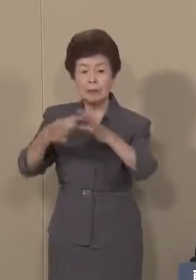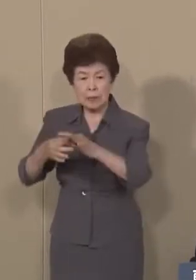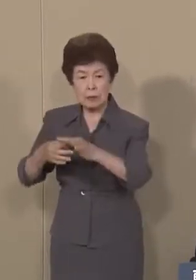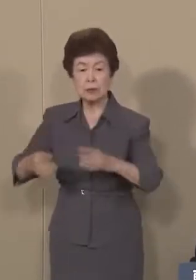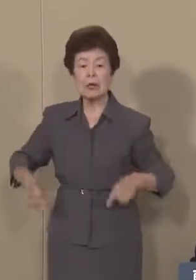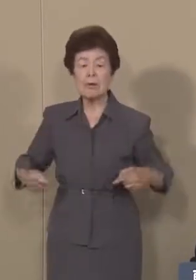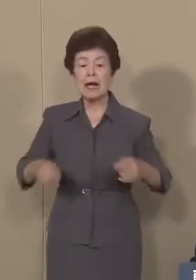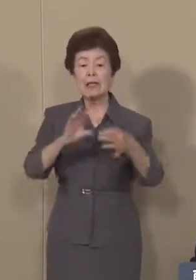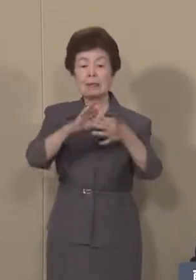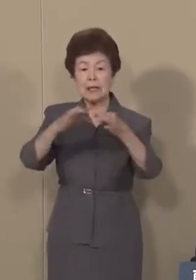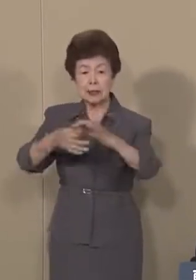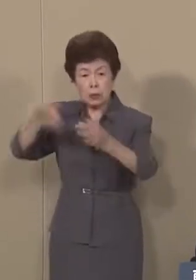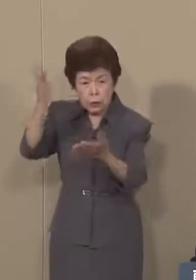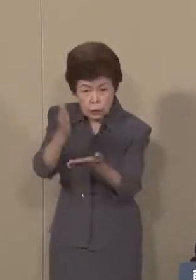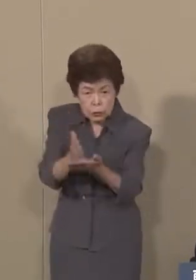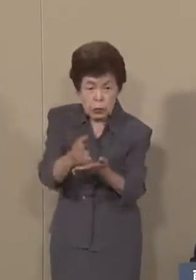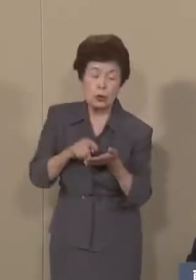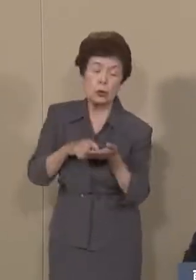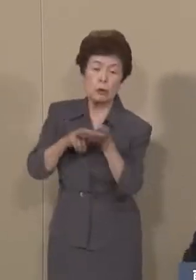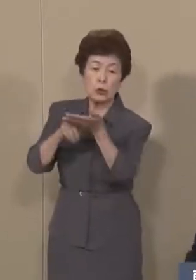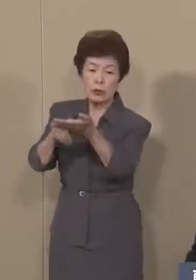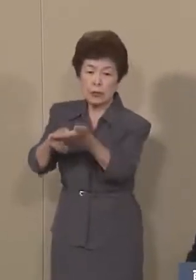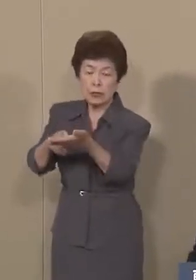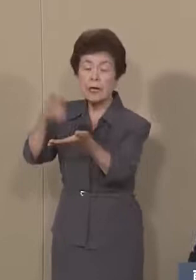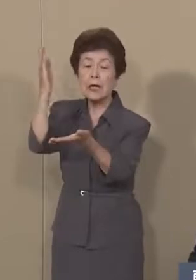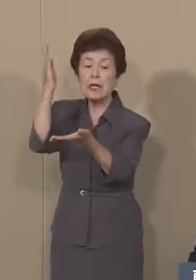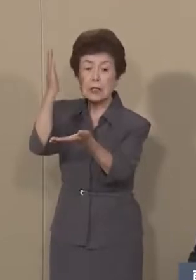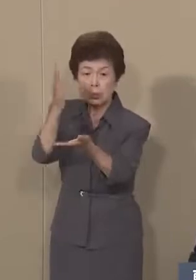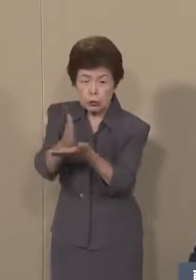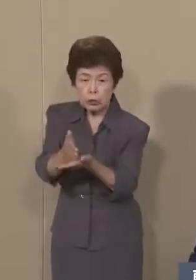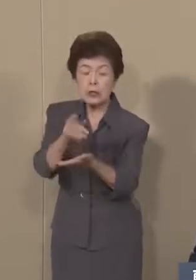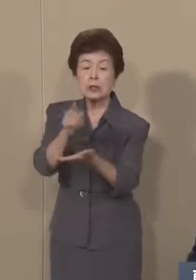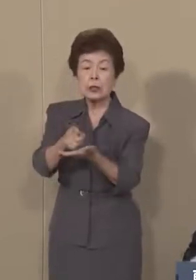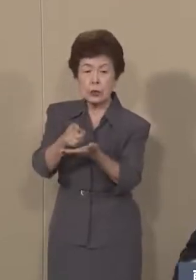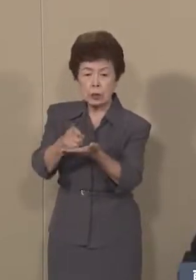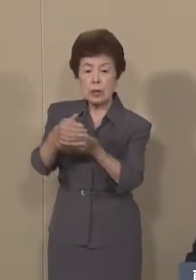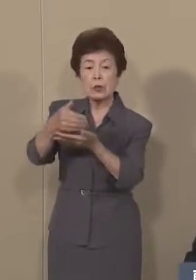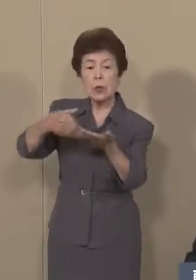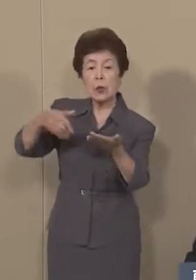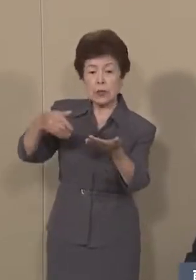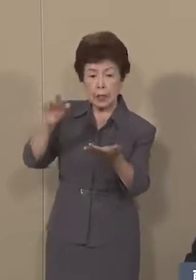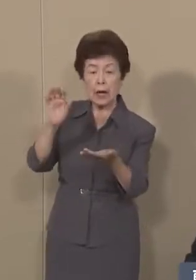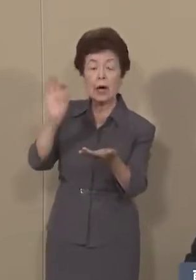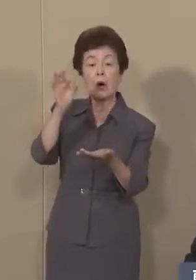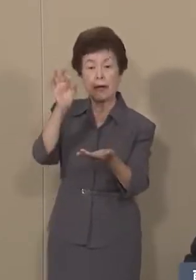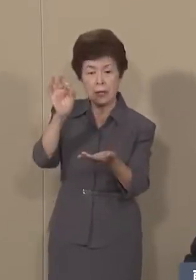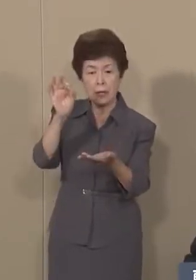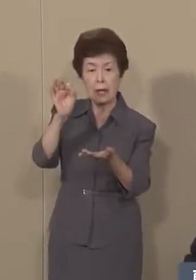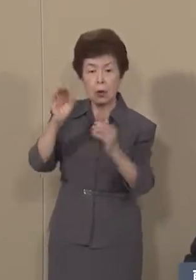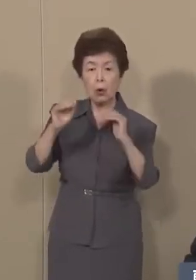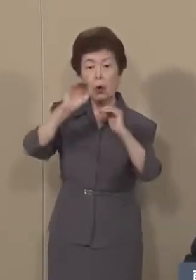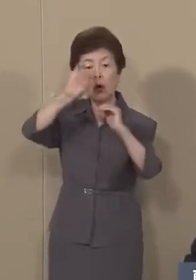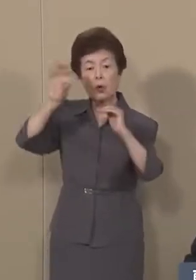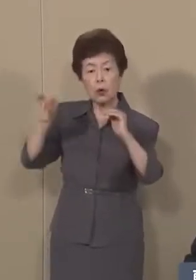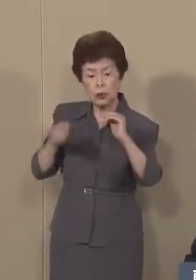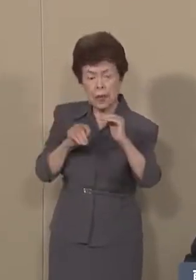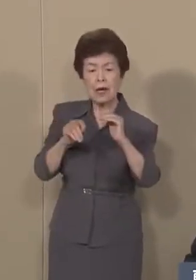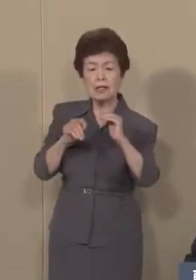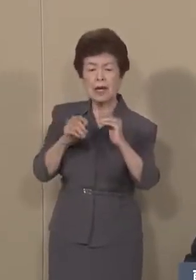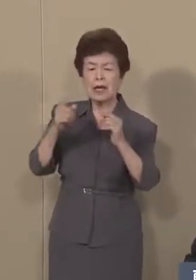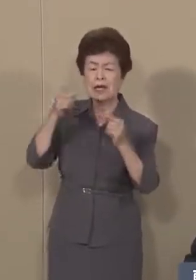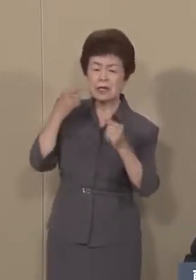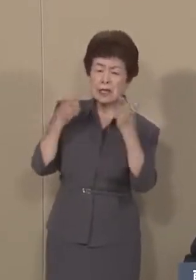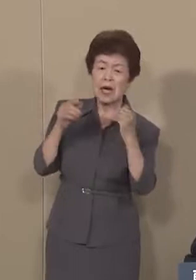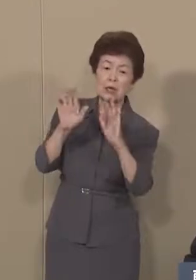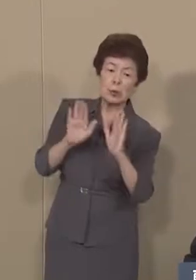の抽象働きかけ中止によって浮いた予算はこのな災害の被害に遭った都民の